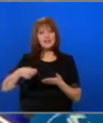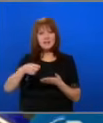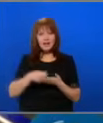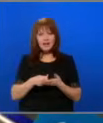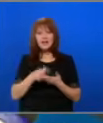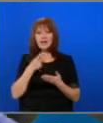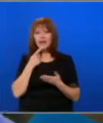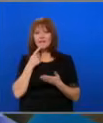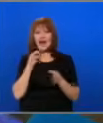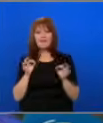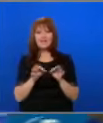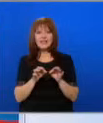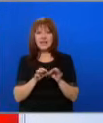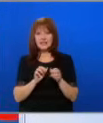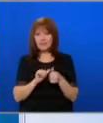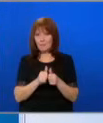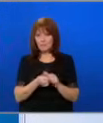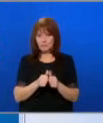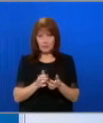финансирания на съответната федерация по спорта.